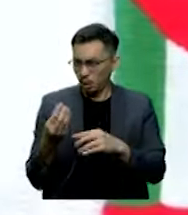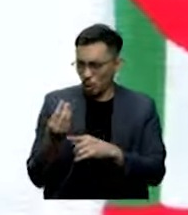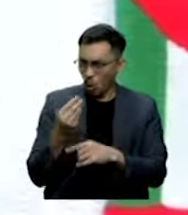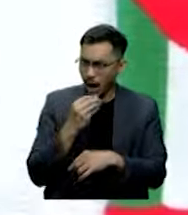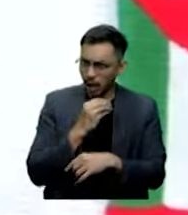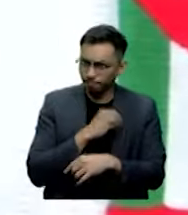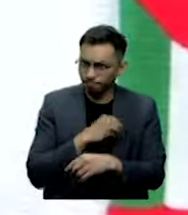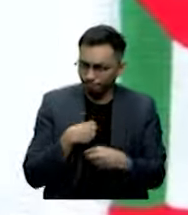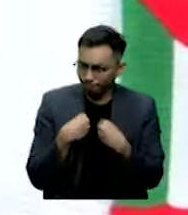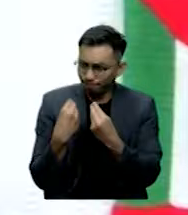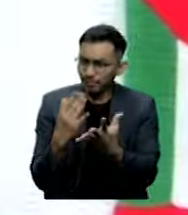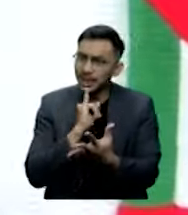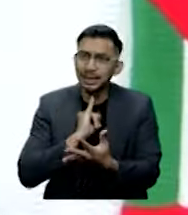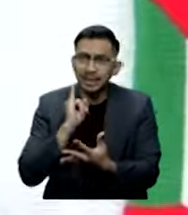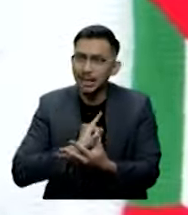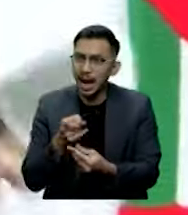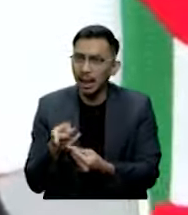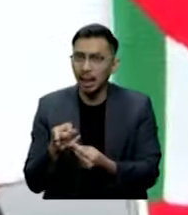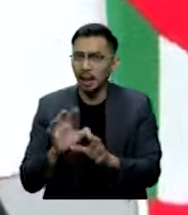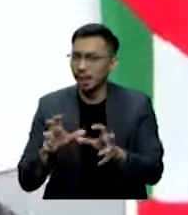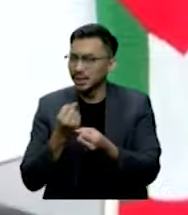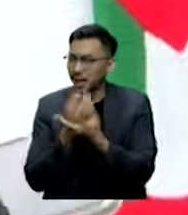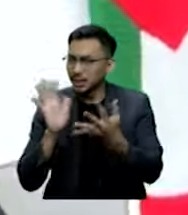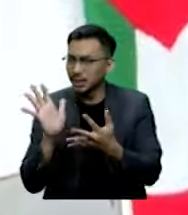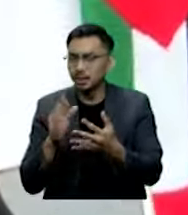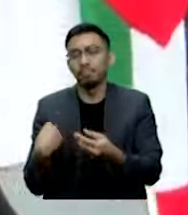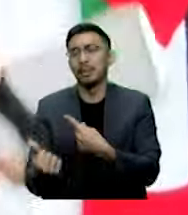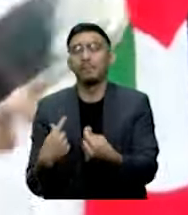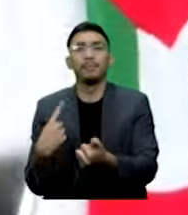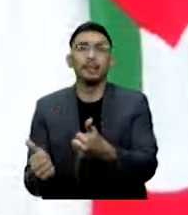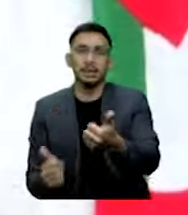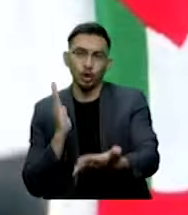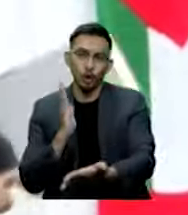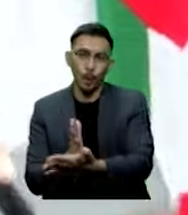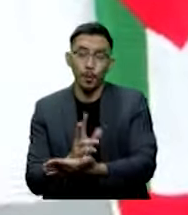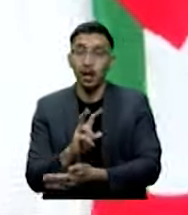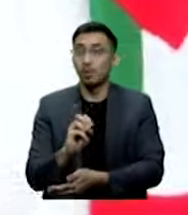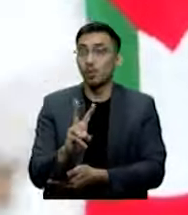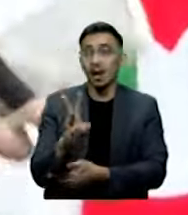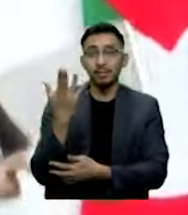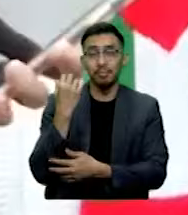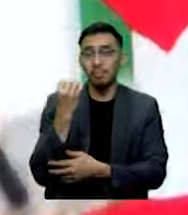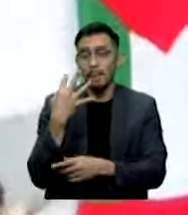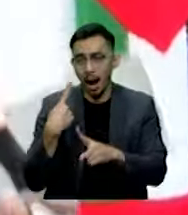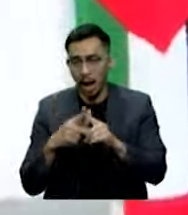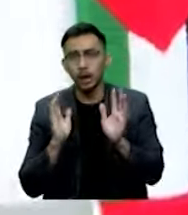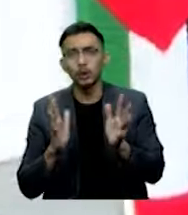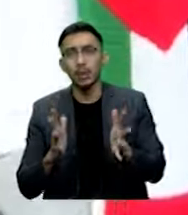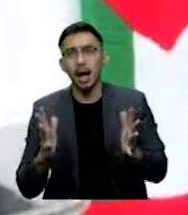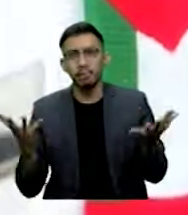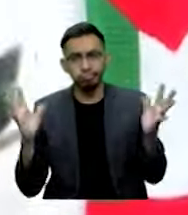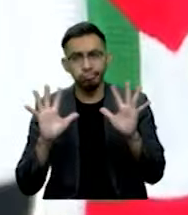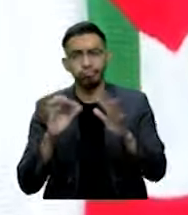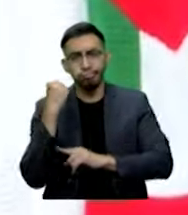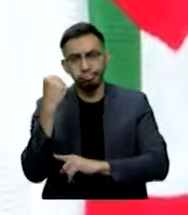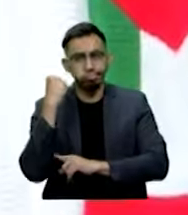terhadap Israel. Aksi ini bukanlah aksi pertama. Sebelumnya di tahun 2023 memang beberapa kali aksi bela Palestina digelar di depan gedung kedutaan besar